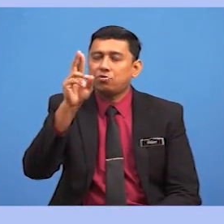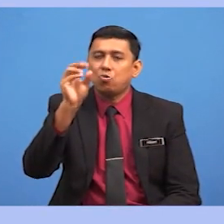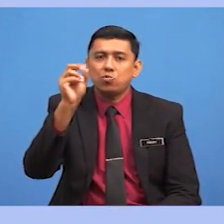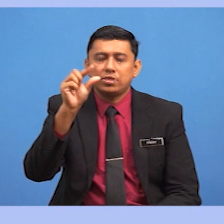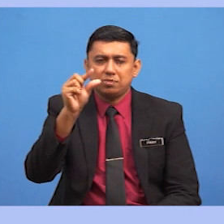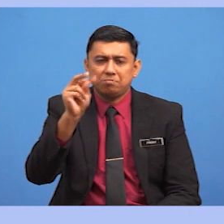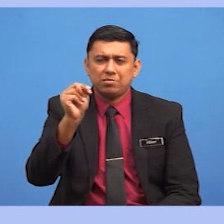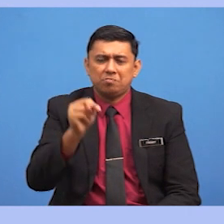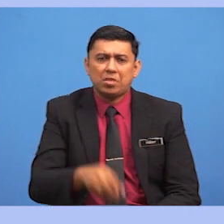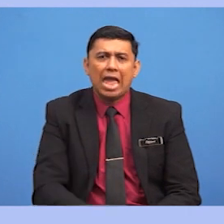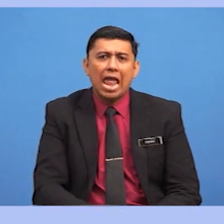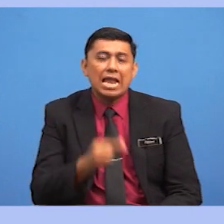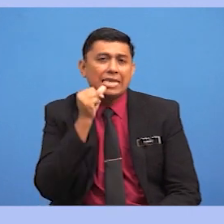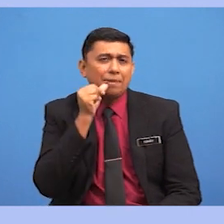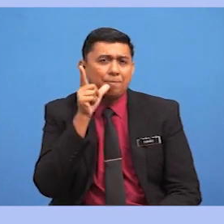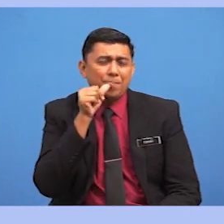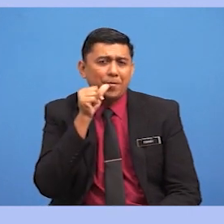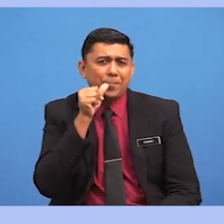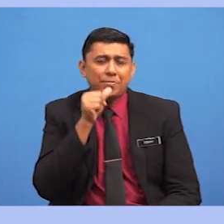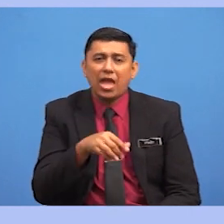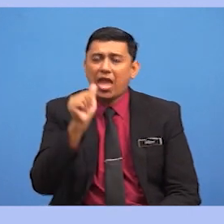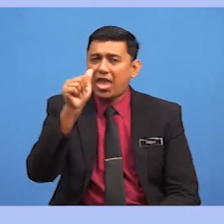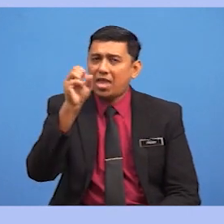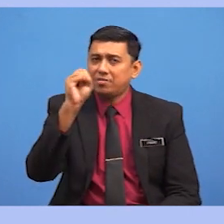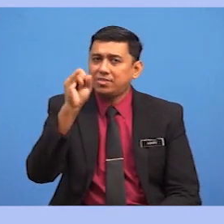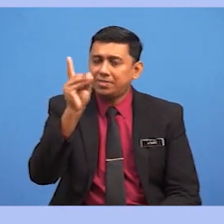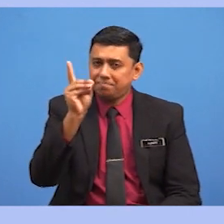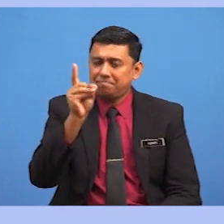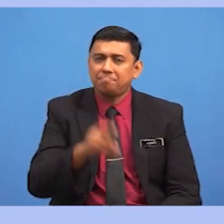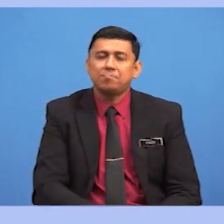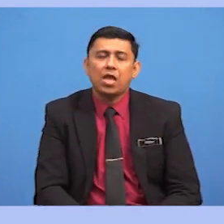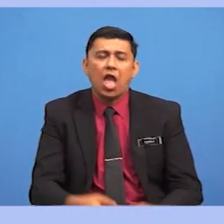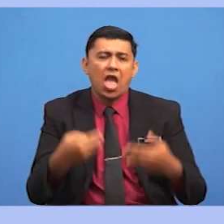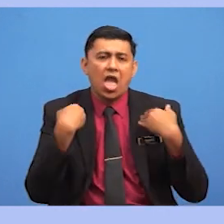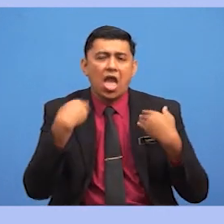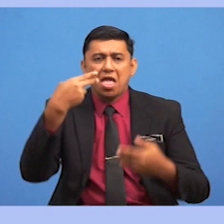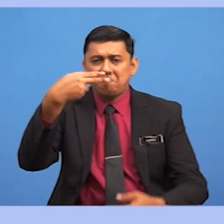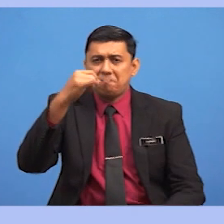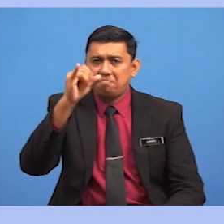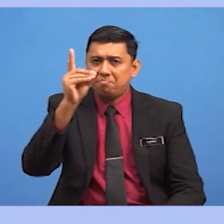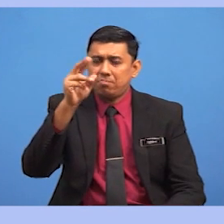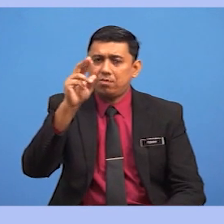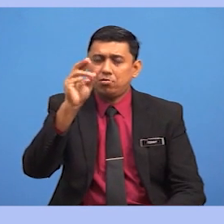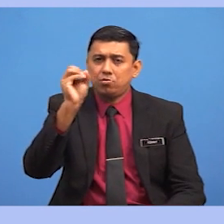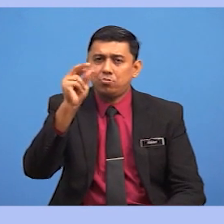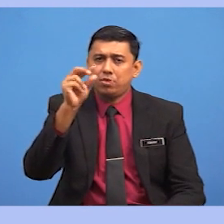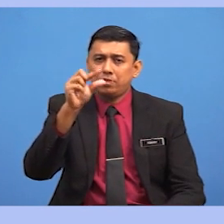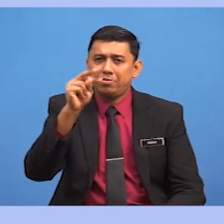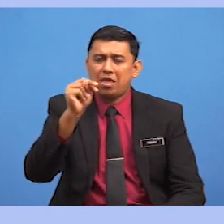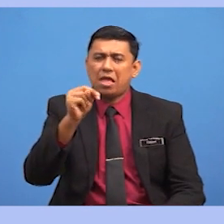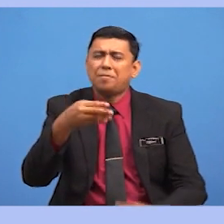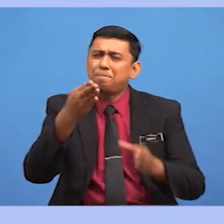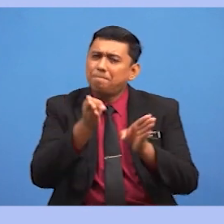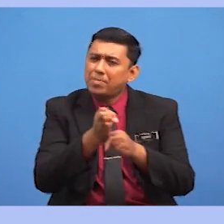limau bersifat asid. Oleh itu, unsur hidrogen yang wujud dalam air limau adalah dalam bentuk